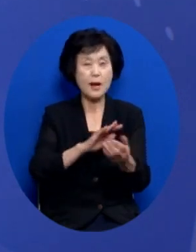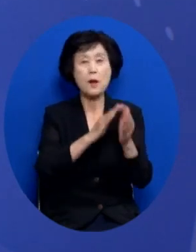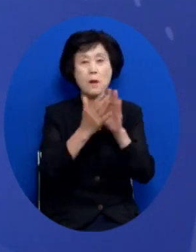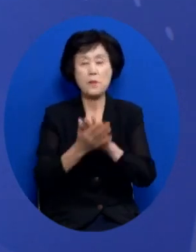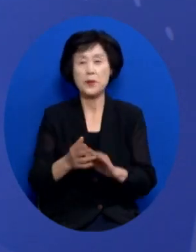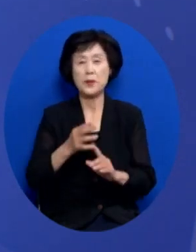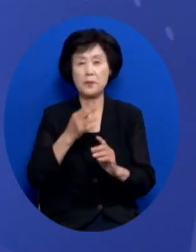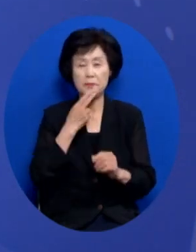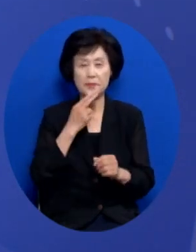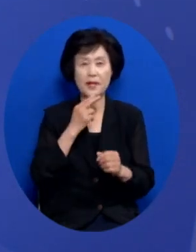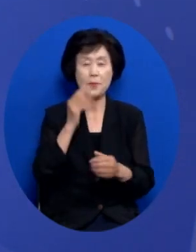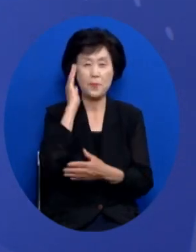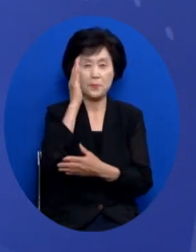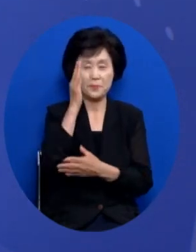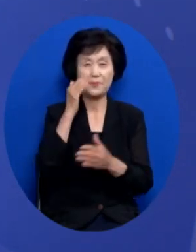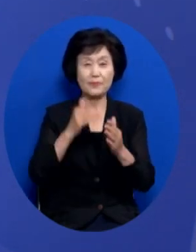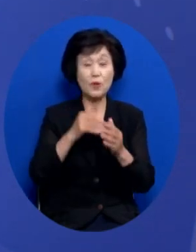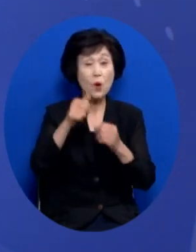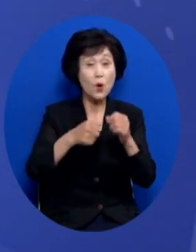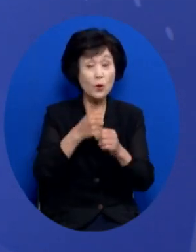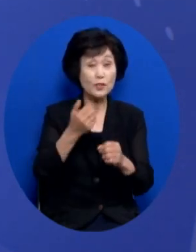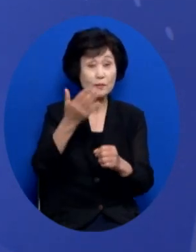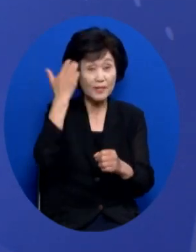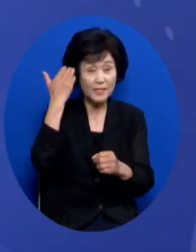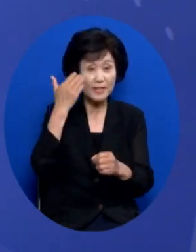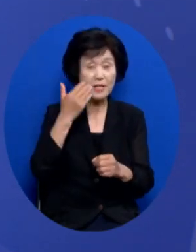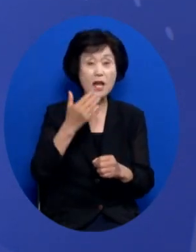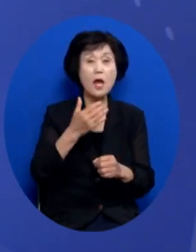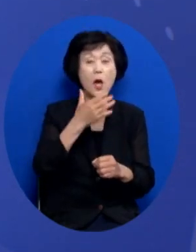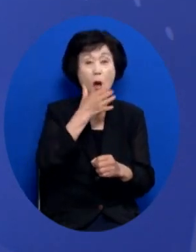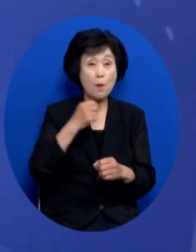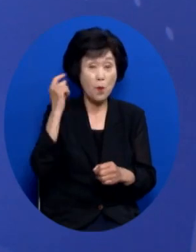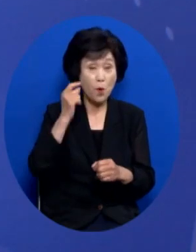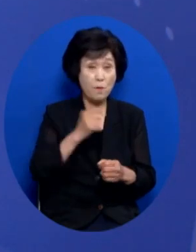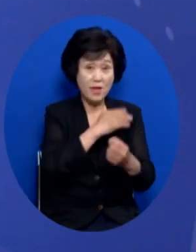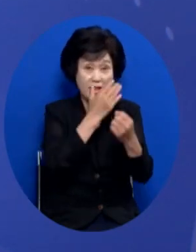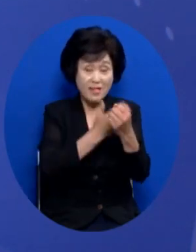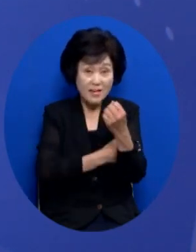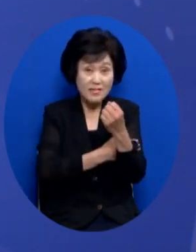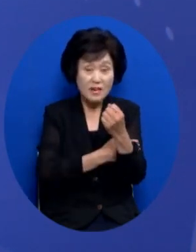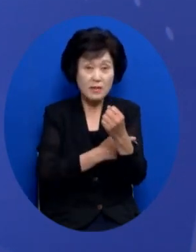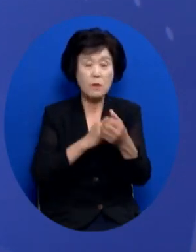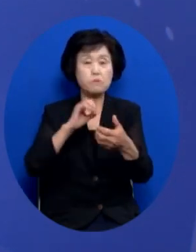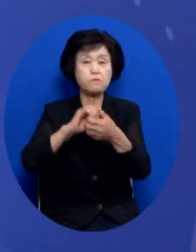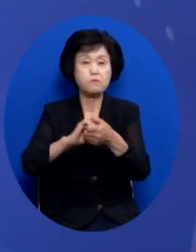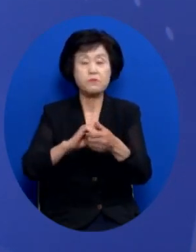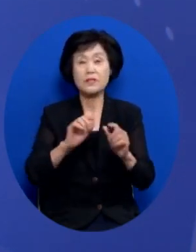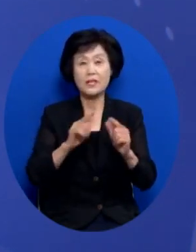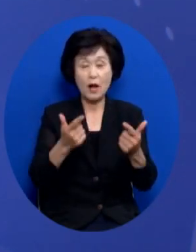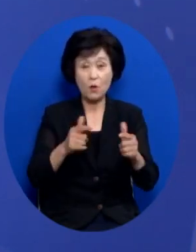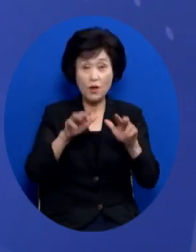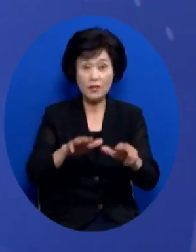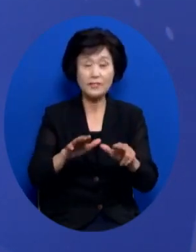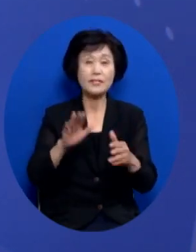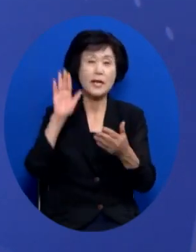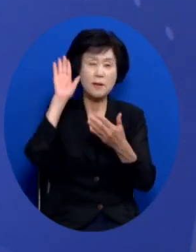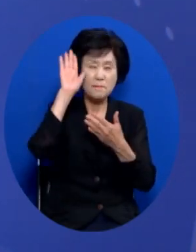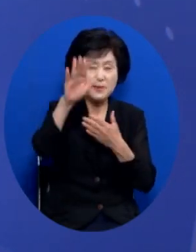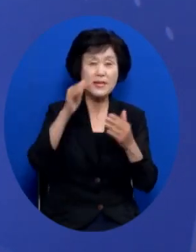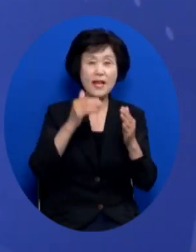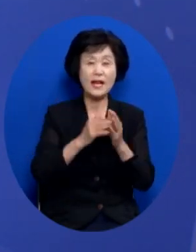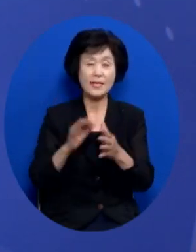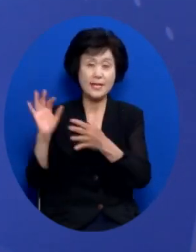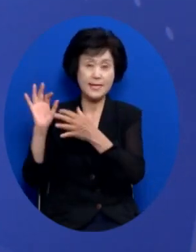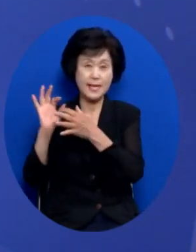네. 50년 전 한국교회의 부흥을 이끈 복음의 능력이 과거에 국한되지 않고 현재 그리고 또 미래까지